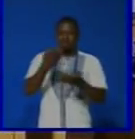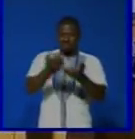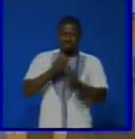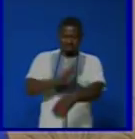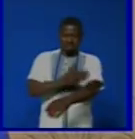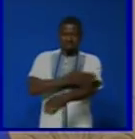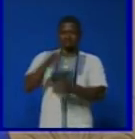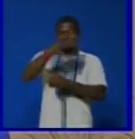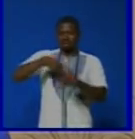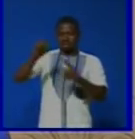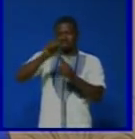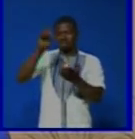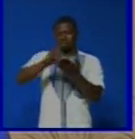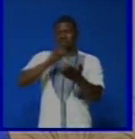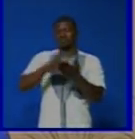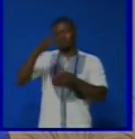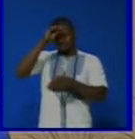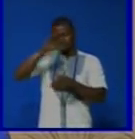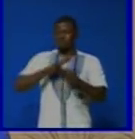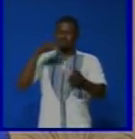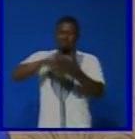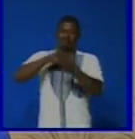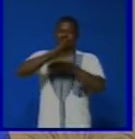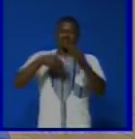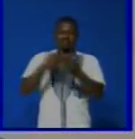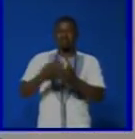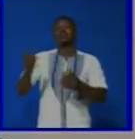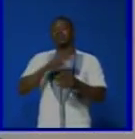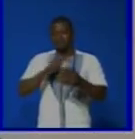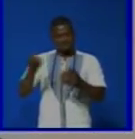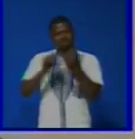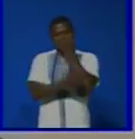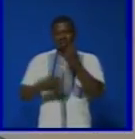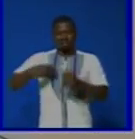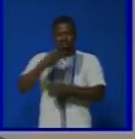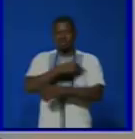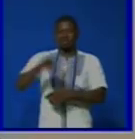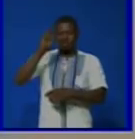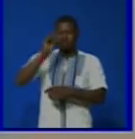membres de l'ONU. Depuis 2008, le Burkina Faso s'est soumis à cet exercice